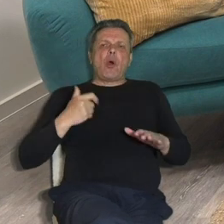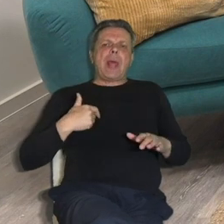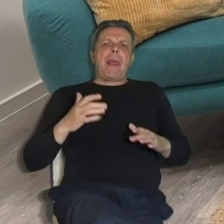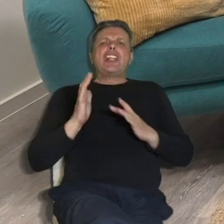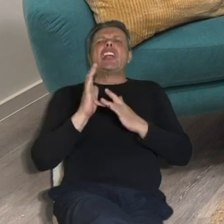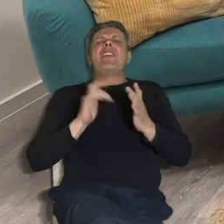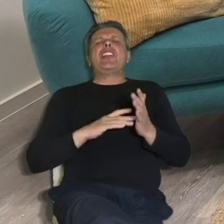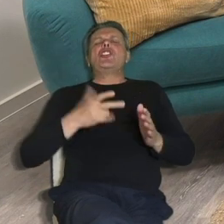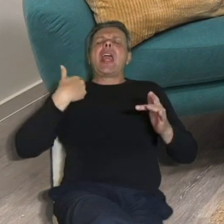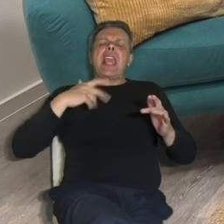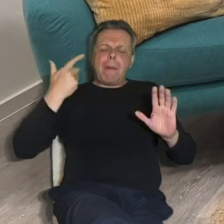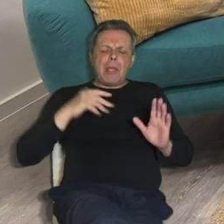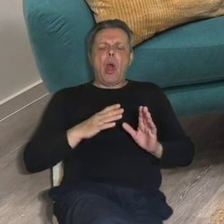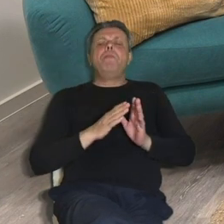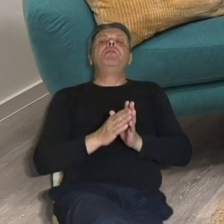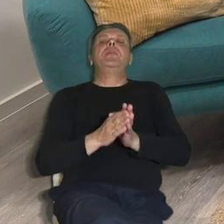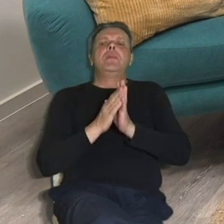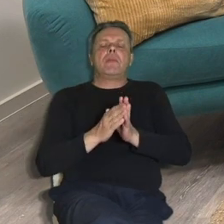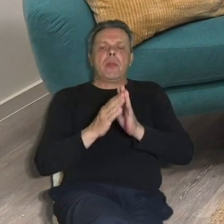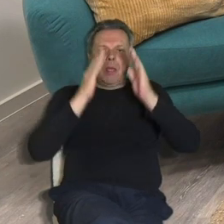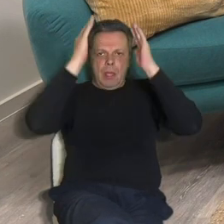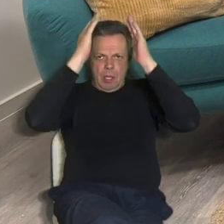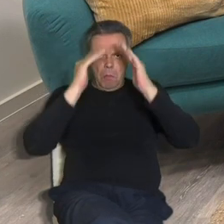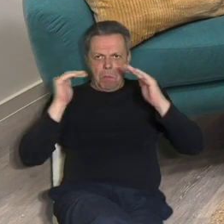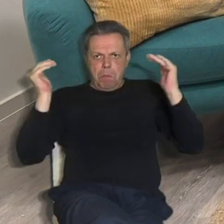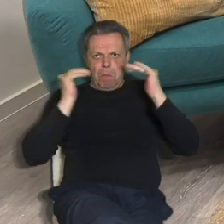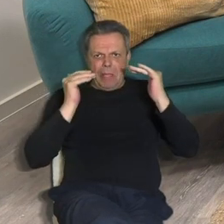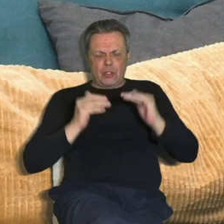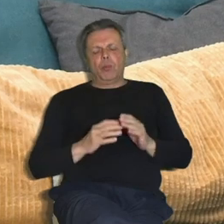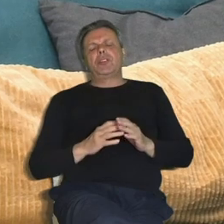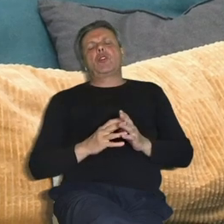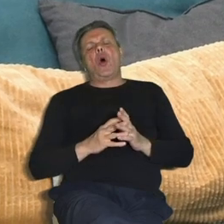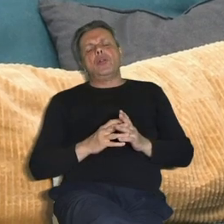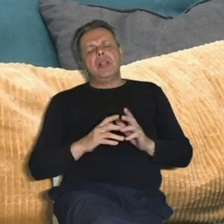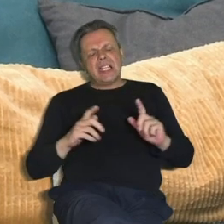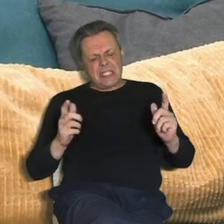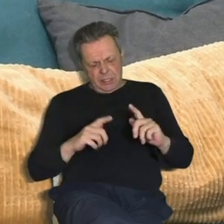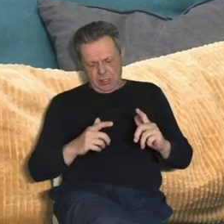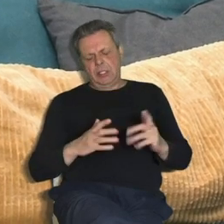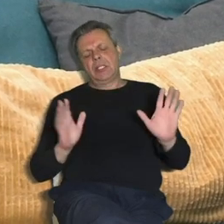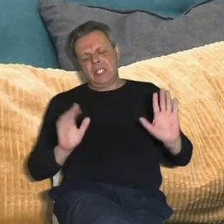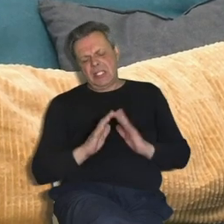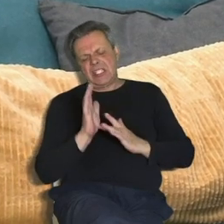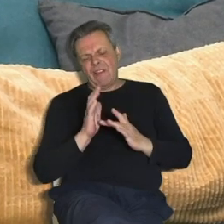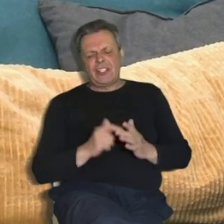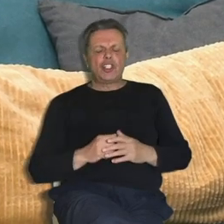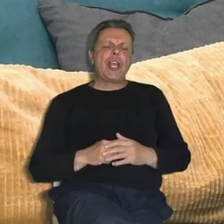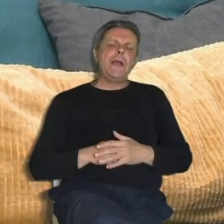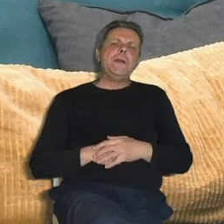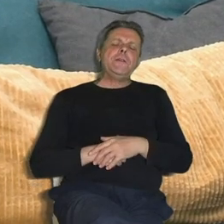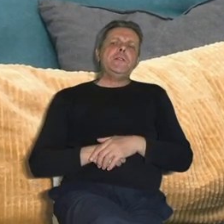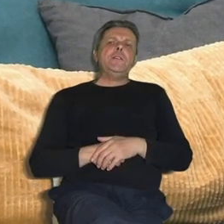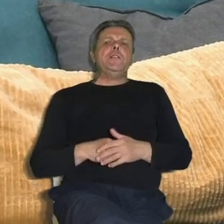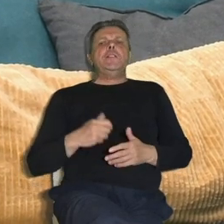svetište postalo baš biskupijsko svetište. Biskup Vlado Košić ga je 2012. godine na Veliku Gospu